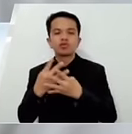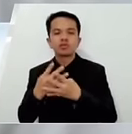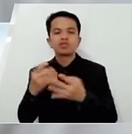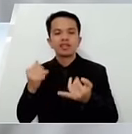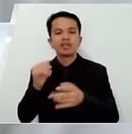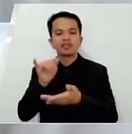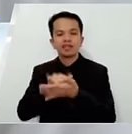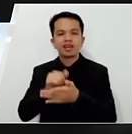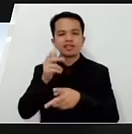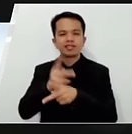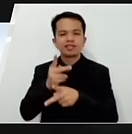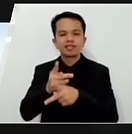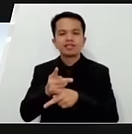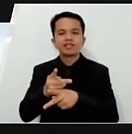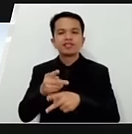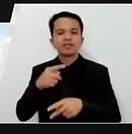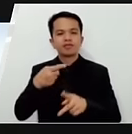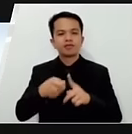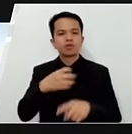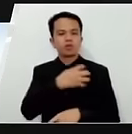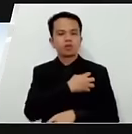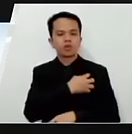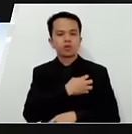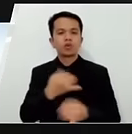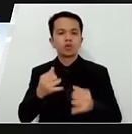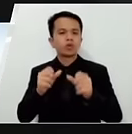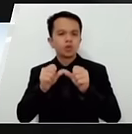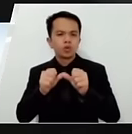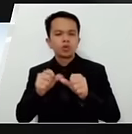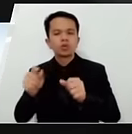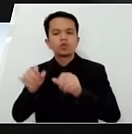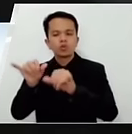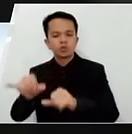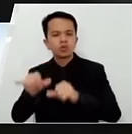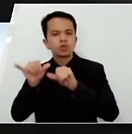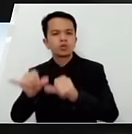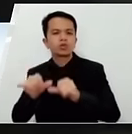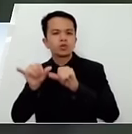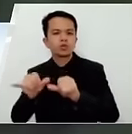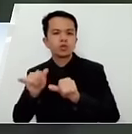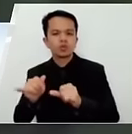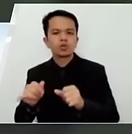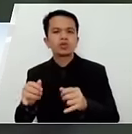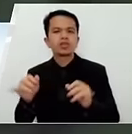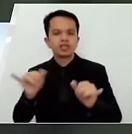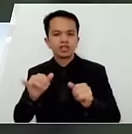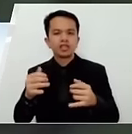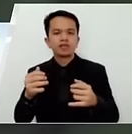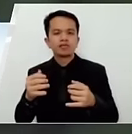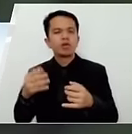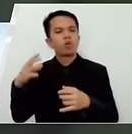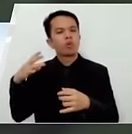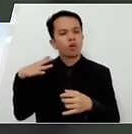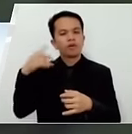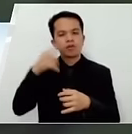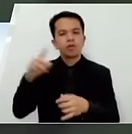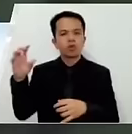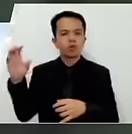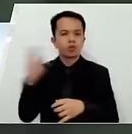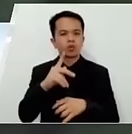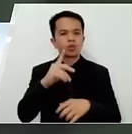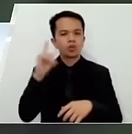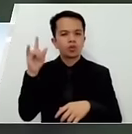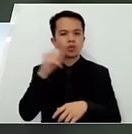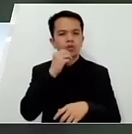ng Timor-Leste Police. Mananatili raw dito si Teves habang gumugulong ang kanyang pagpapauwi. Kadalasang inaabot ng 40 days